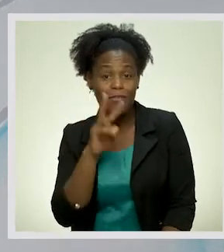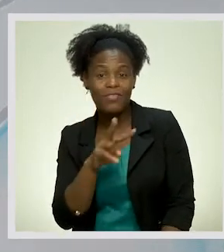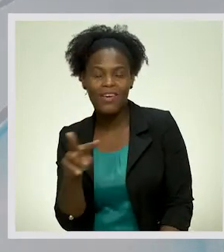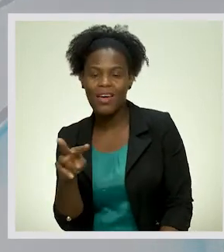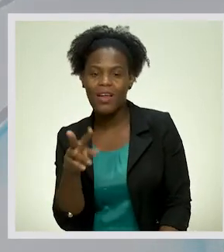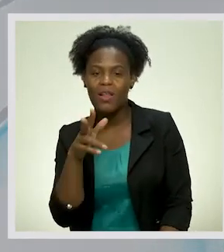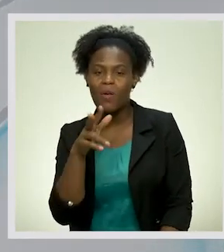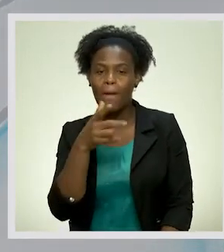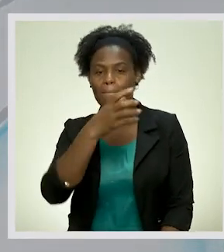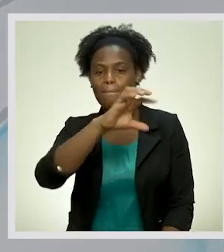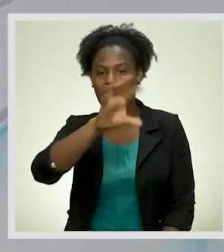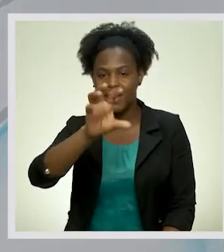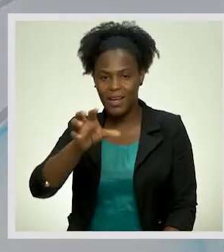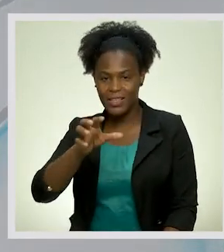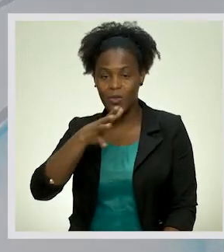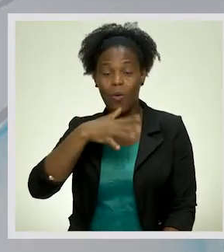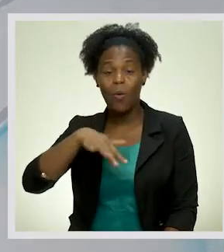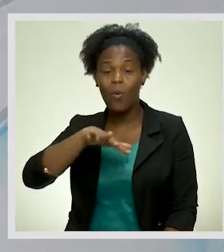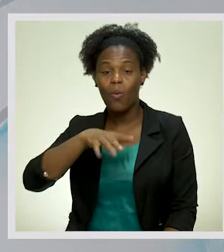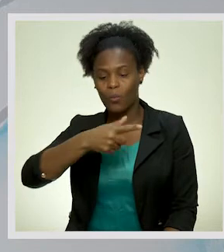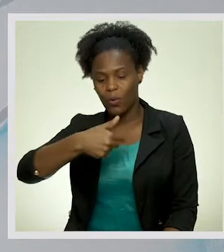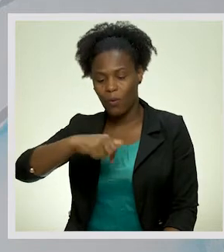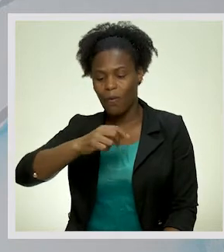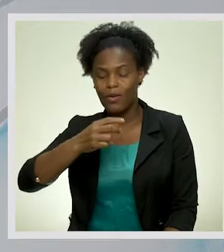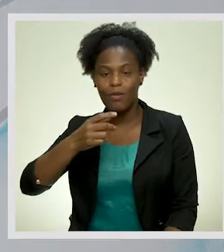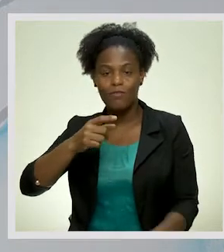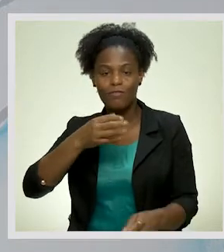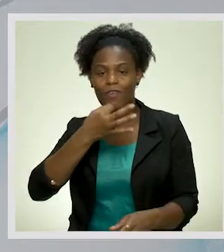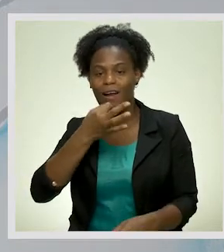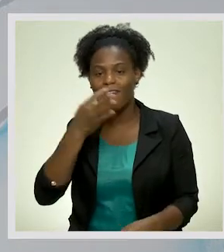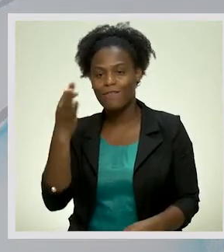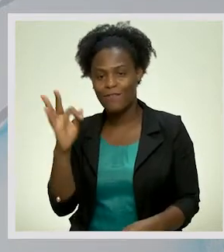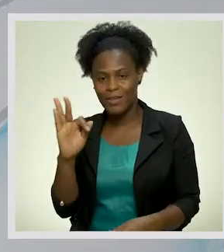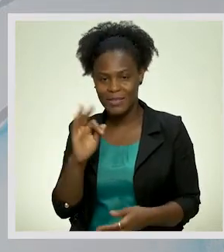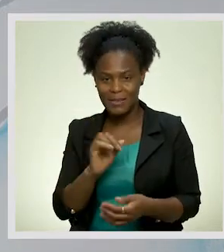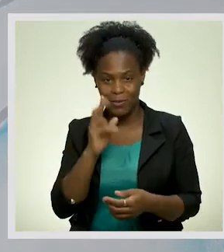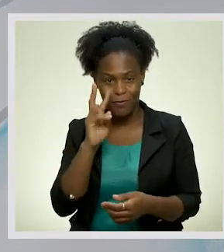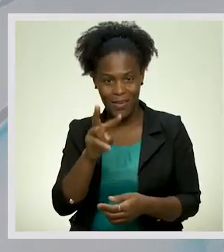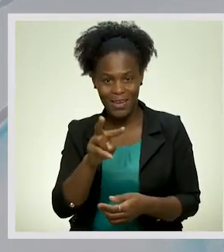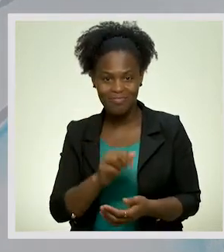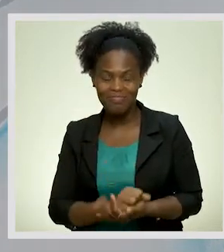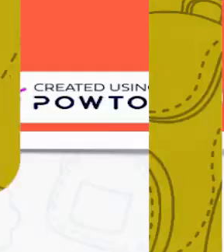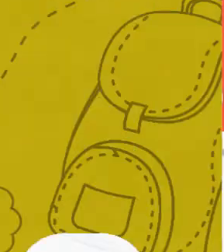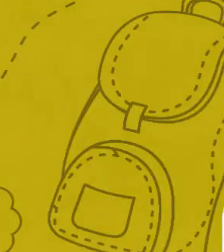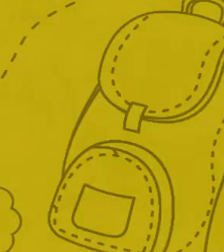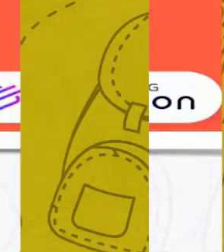identifier les pays dont on parle le français. Regardez.